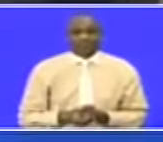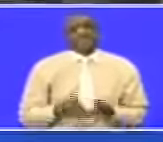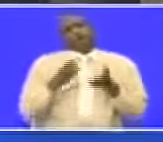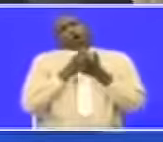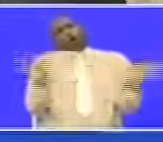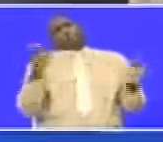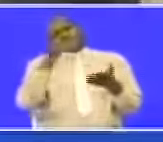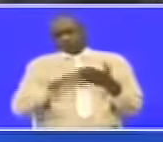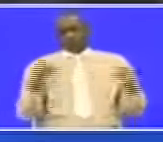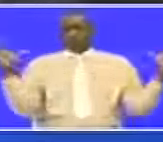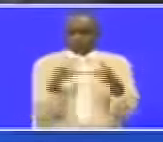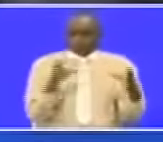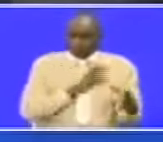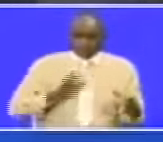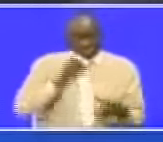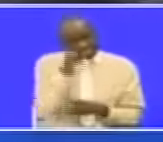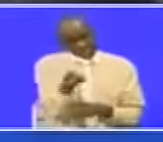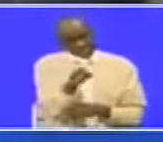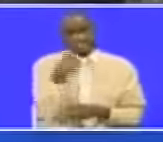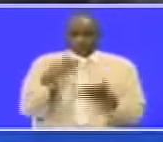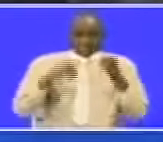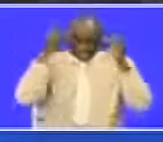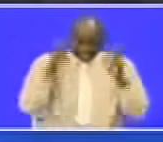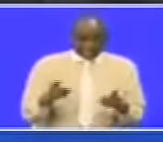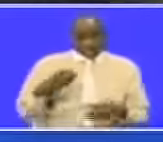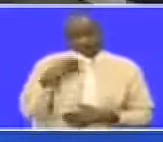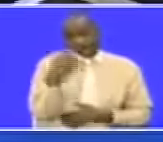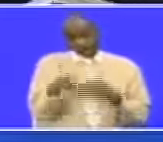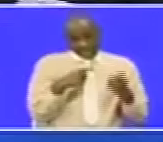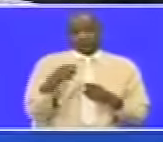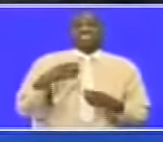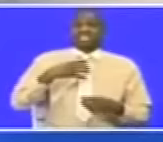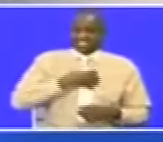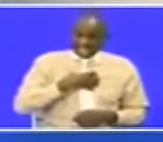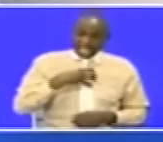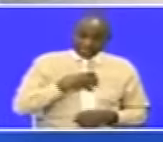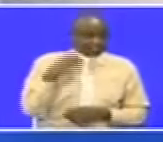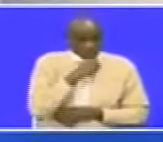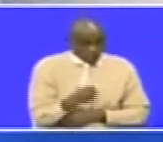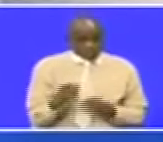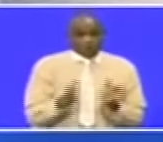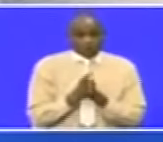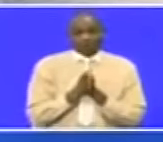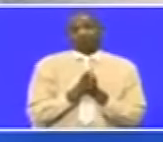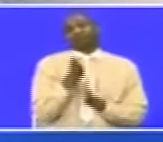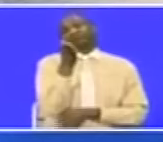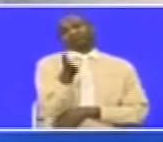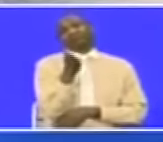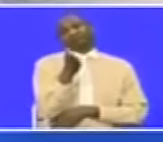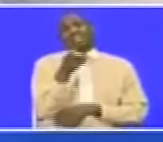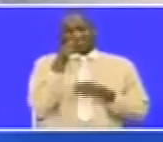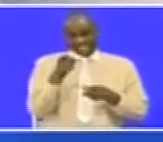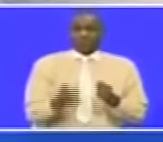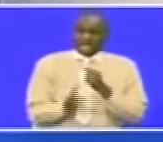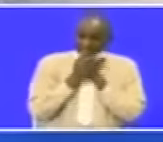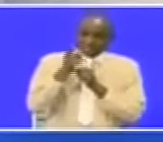Lililowazi katika jopo hili kufikia sasa ni kuwa uamuzi wa mahakama ya juu kuhusu miaka ya kustaafu kwa majaji una nafasi kubwa katika mwelekeo wa